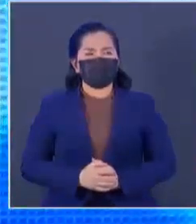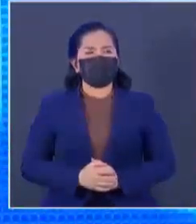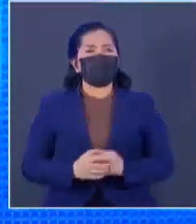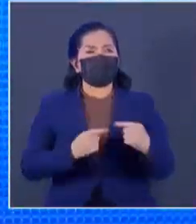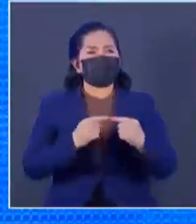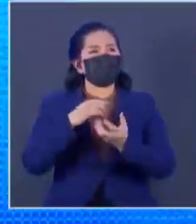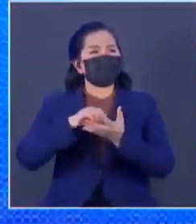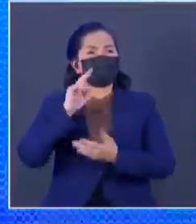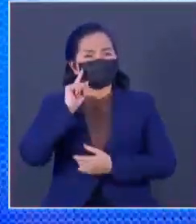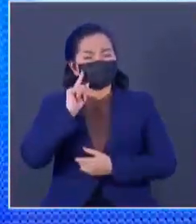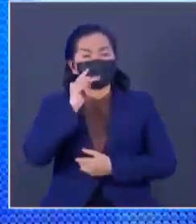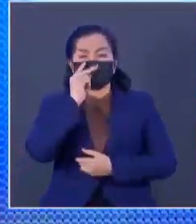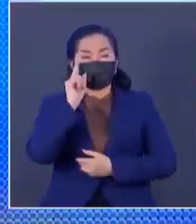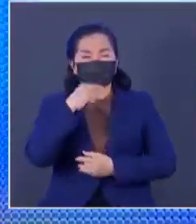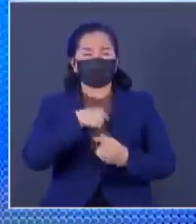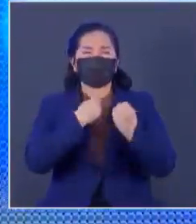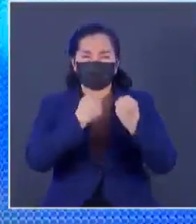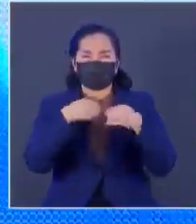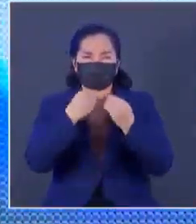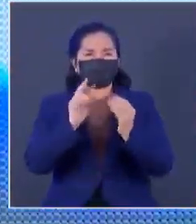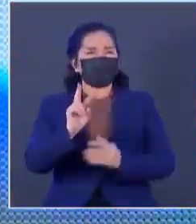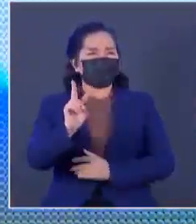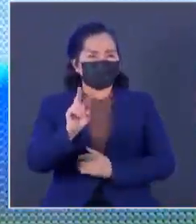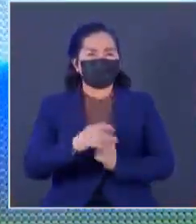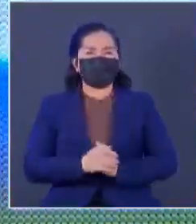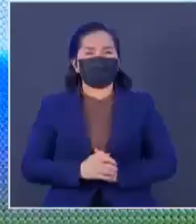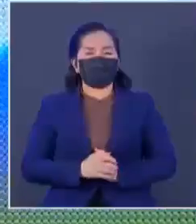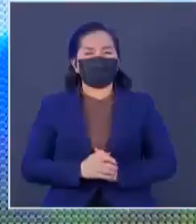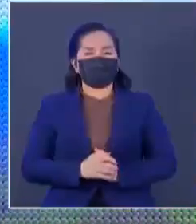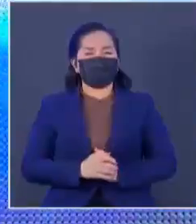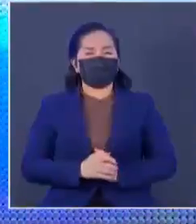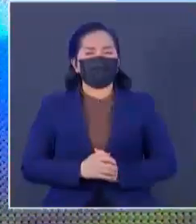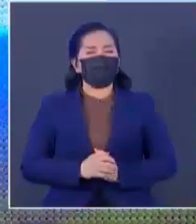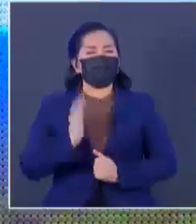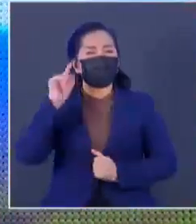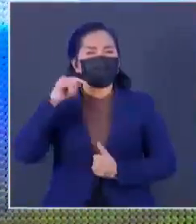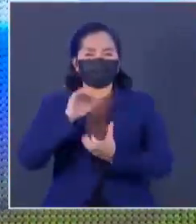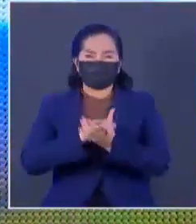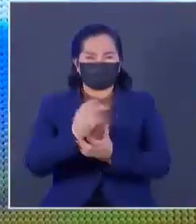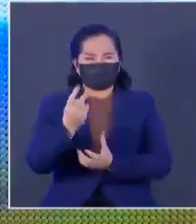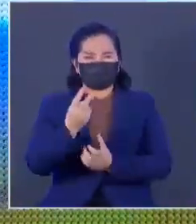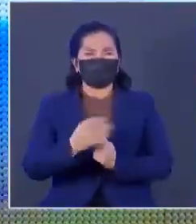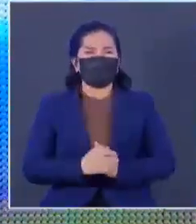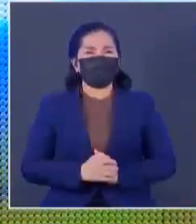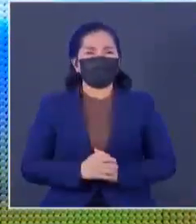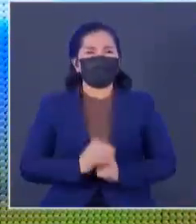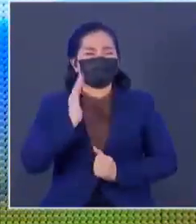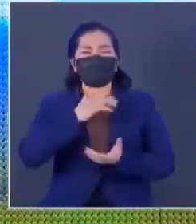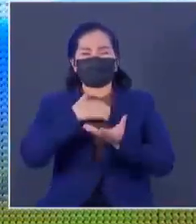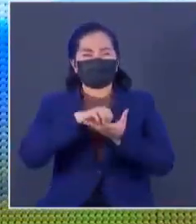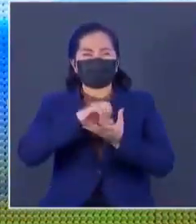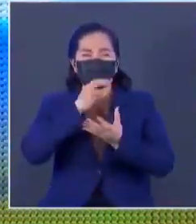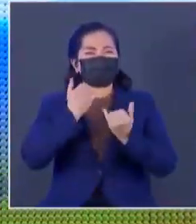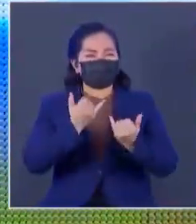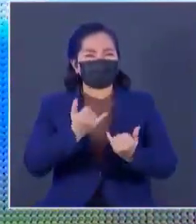ไปต่อกันเลยนะคะคุณผู้ชมไปส่งกำลังใจให้กับคู่นี้หน่อยค่ะกับพี่พุทธพุทธิชัยนะคะแล้วก็พี่จุ๋ยวรัฒยาค่ะซึ่งพี่พุทธก็เผยเลยนะคะว่าต